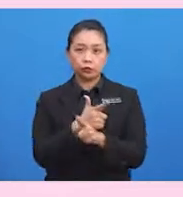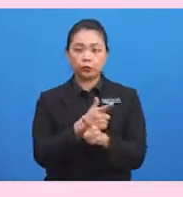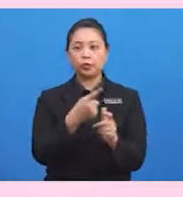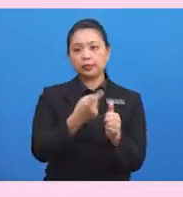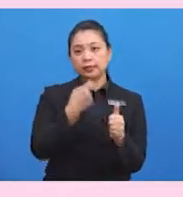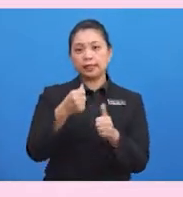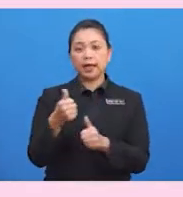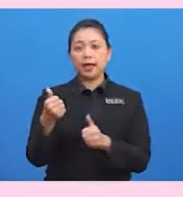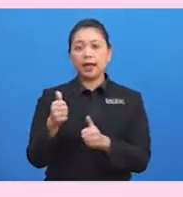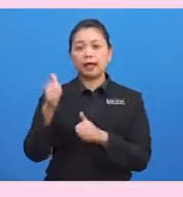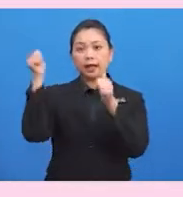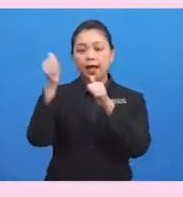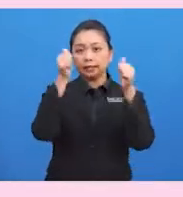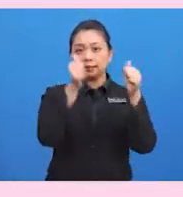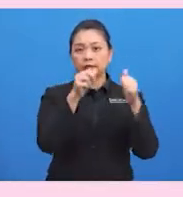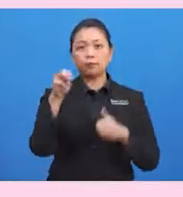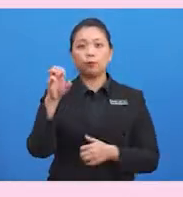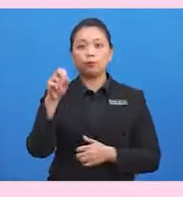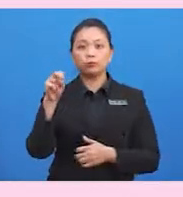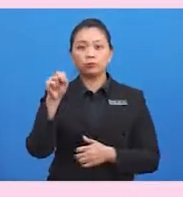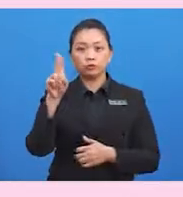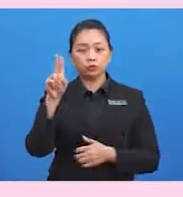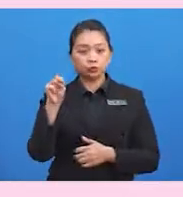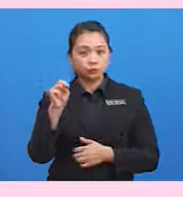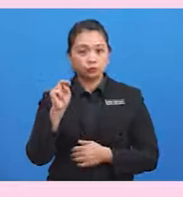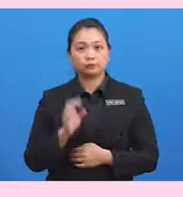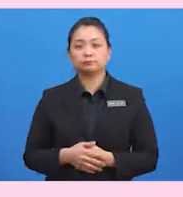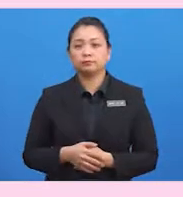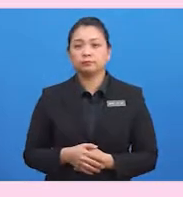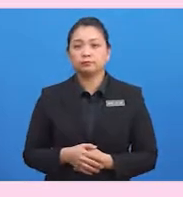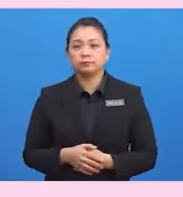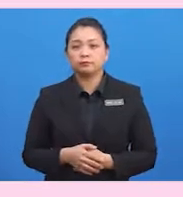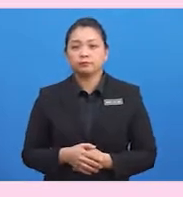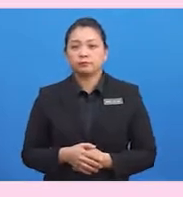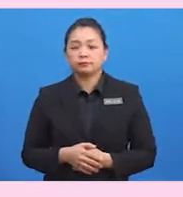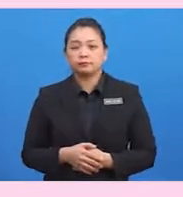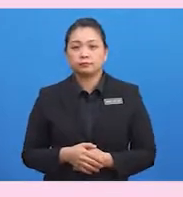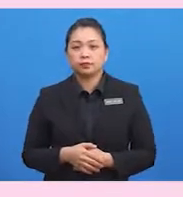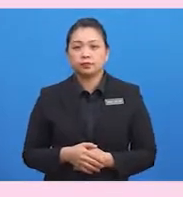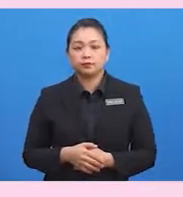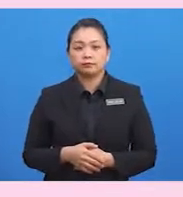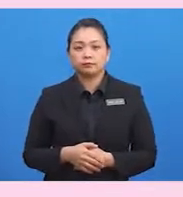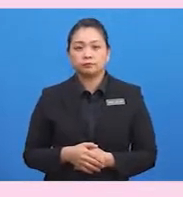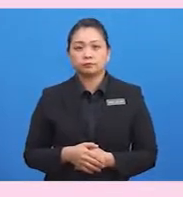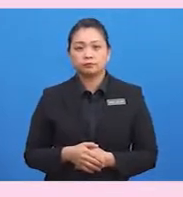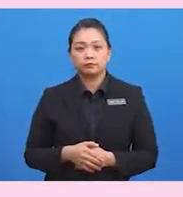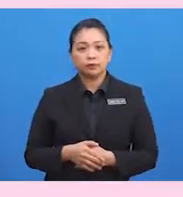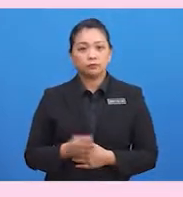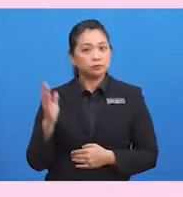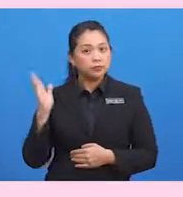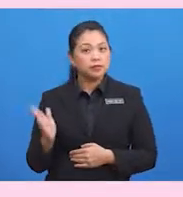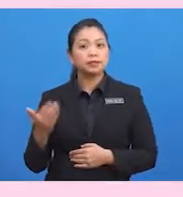yang berbukit kau menyebabkannya terlindung dari angin muson keadaan dan faktor beginilah